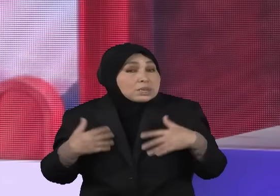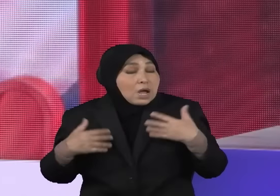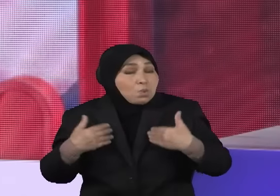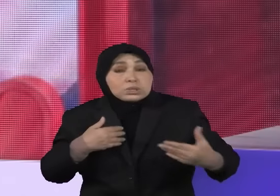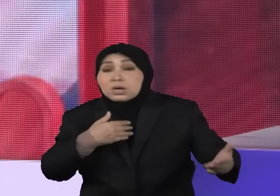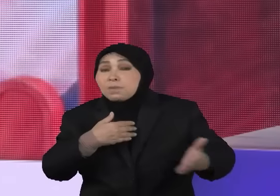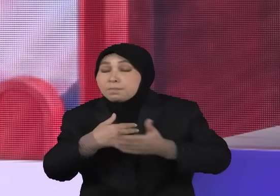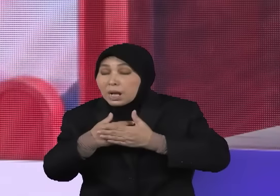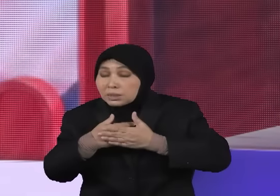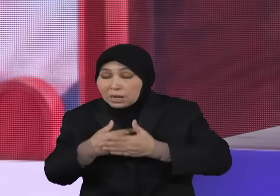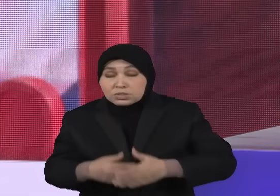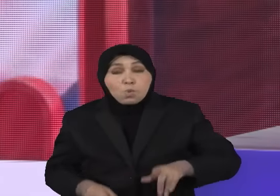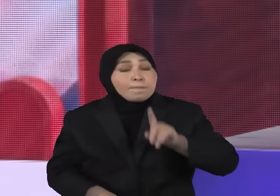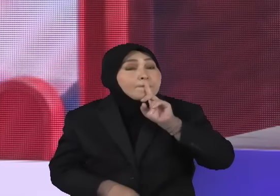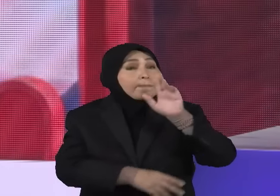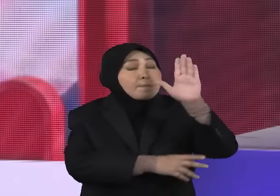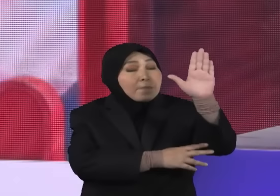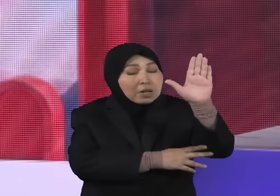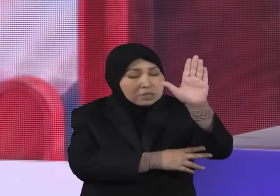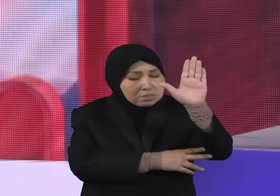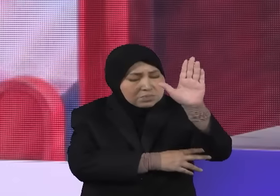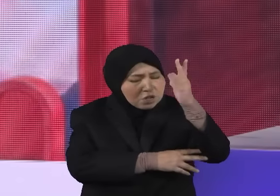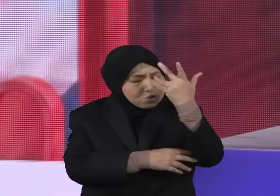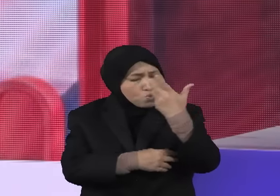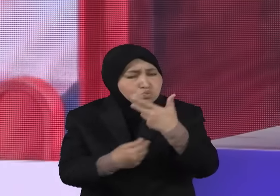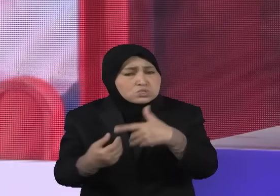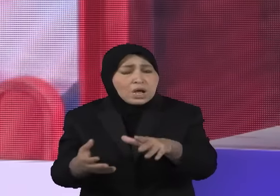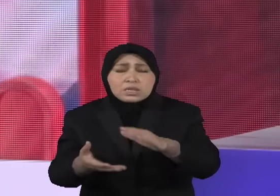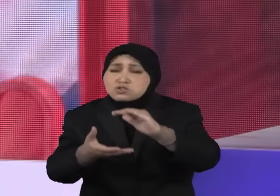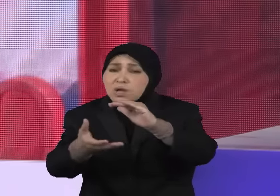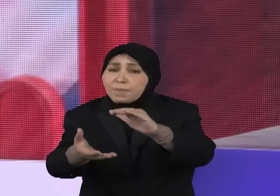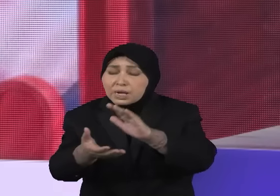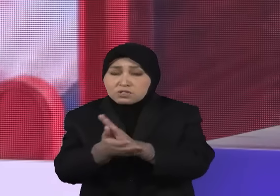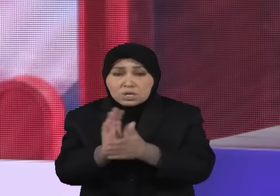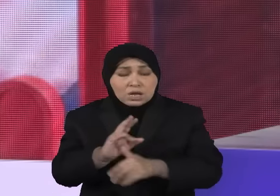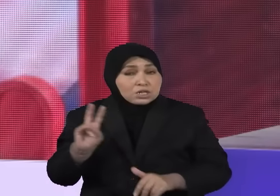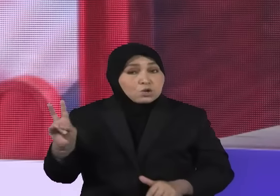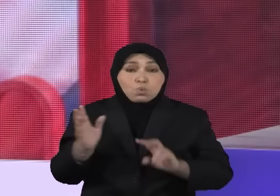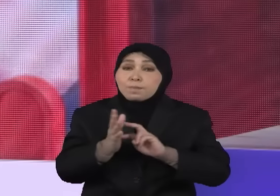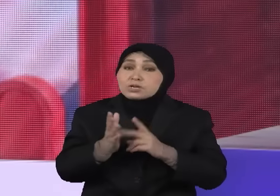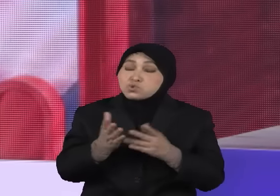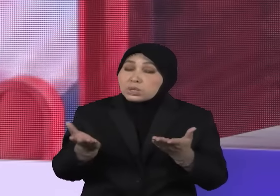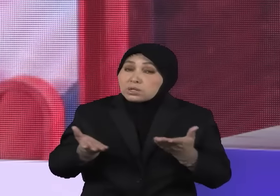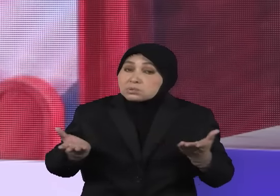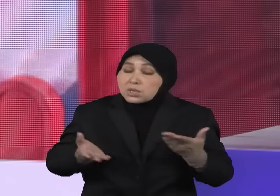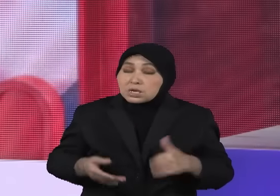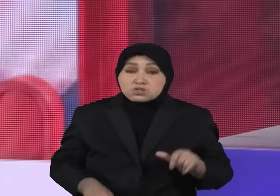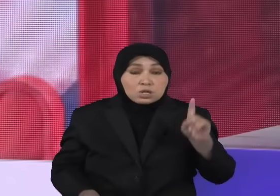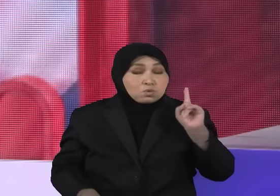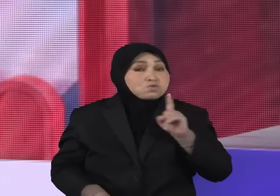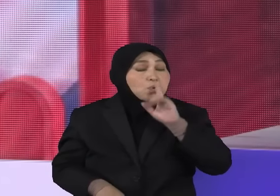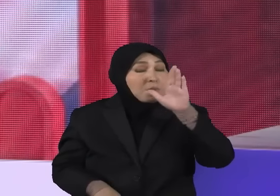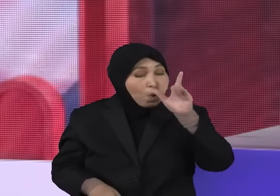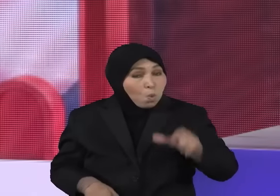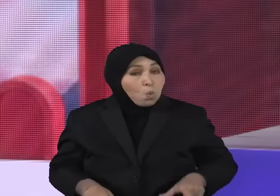dikembalikan aiman, iaitu sumpah yang telah pun disampaikan. Jadi ada dua maksud di sini. Satu ialah sumpah orang